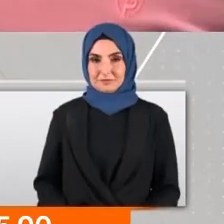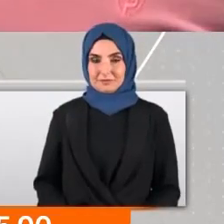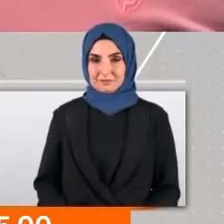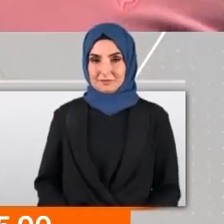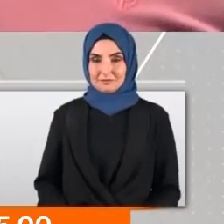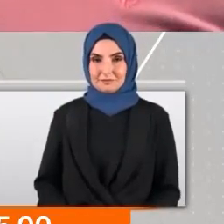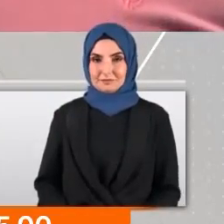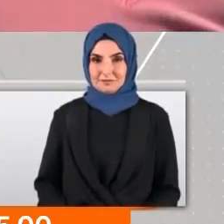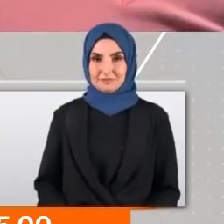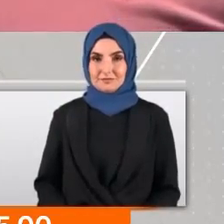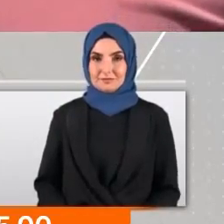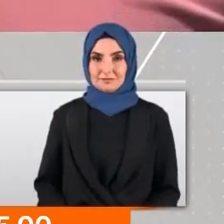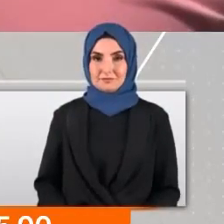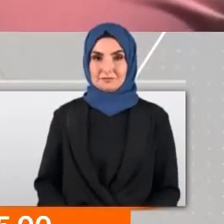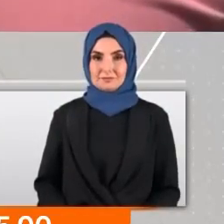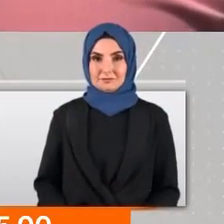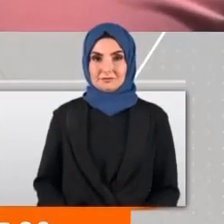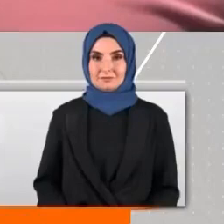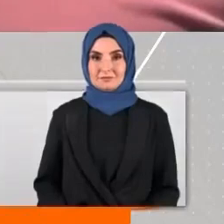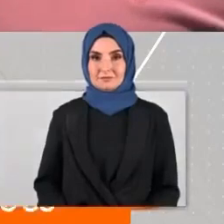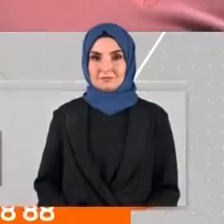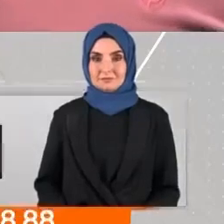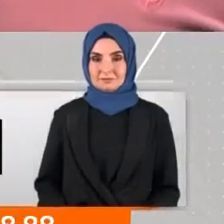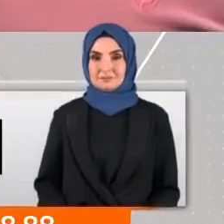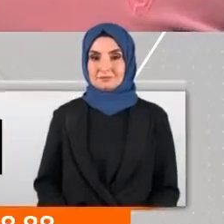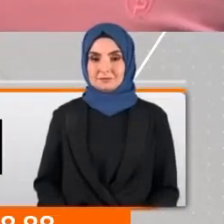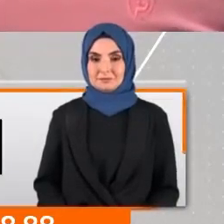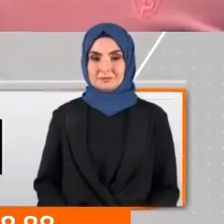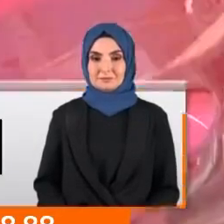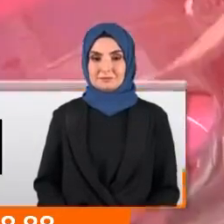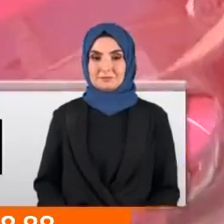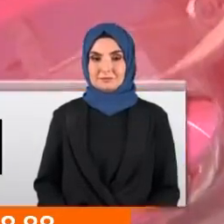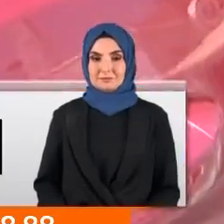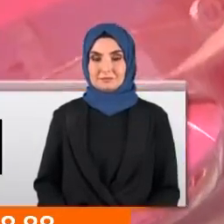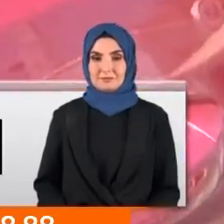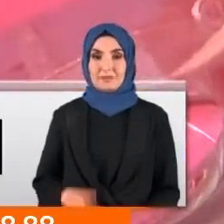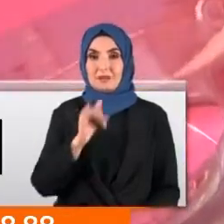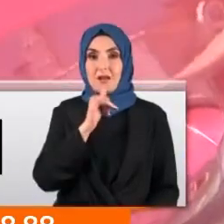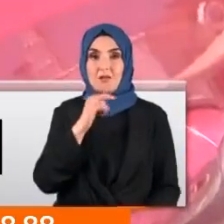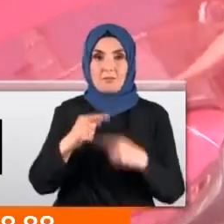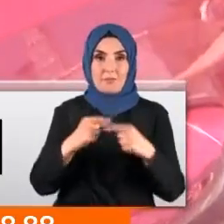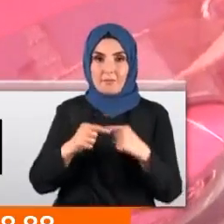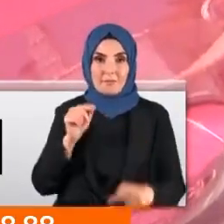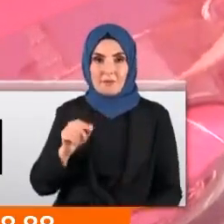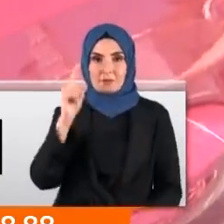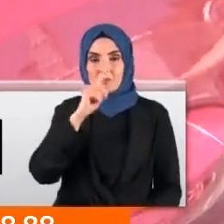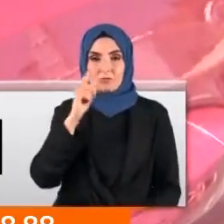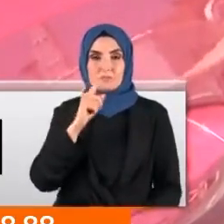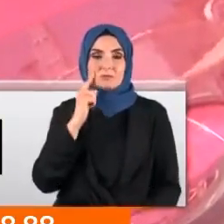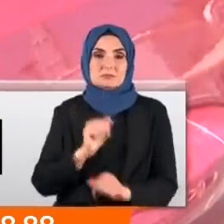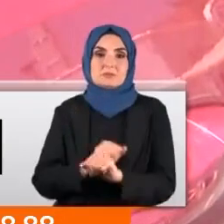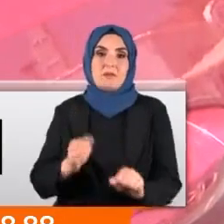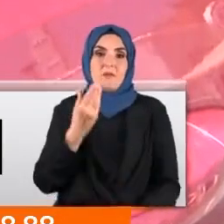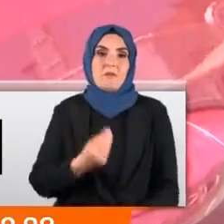testi verdim. Kan testinde de çıkan sonuç 0 promildi. Alkolmetrenin azizliğine uğrayan Yıldırım